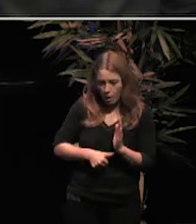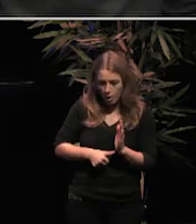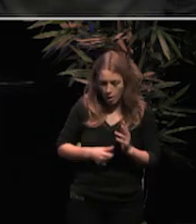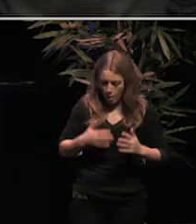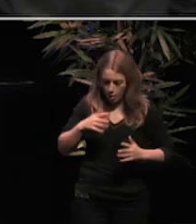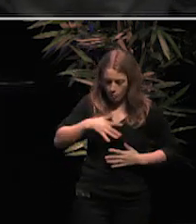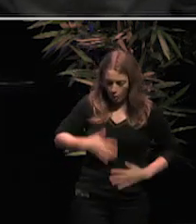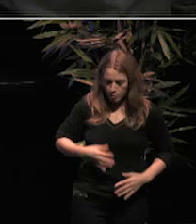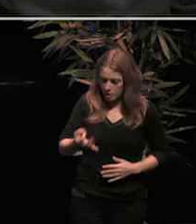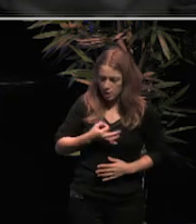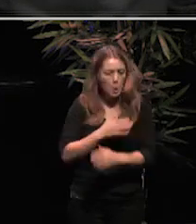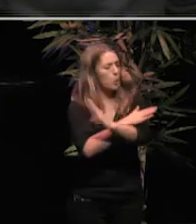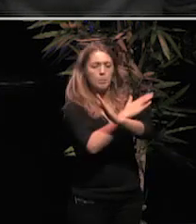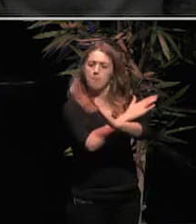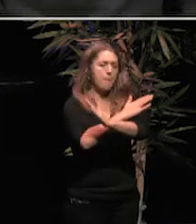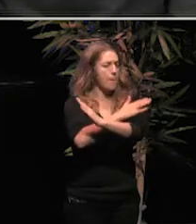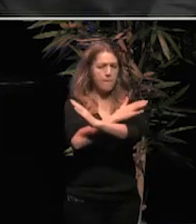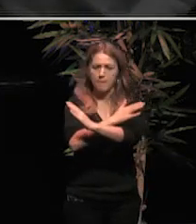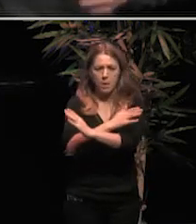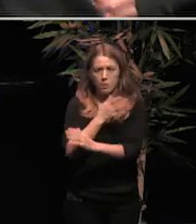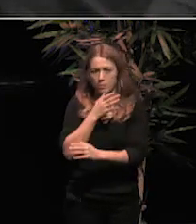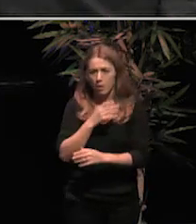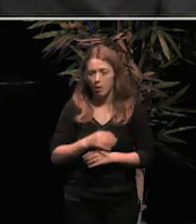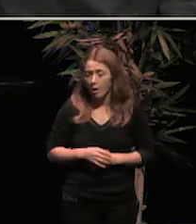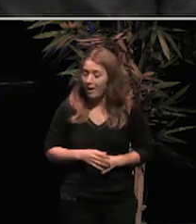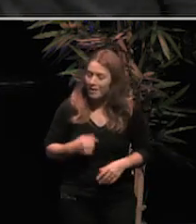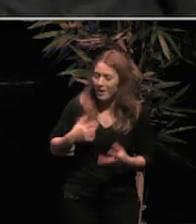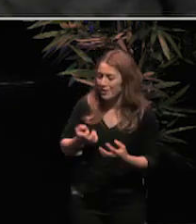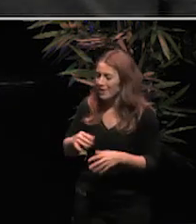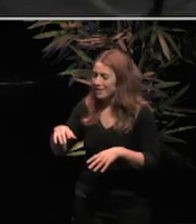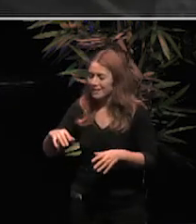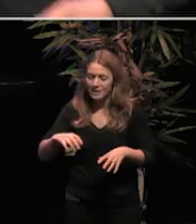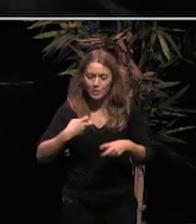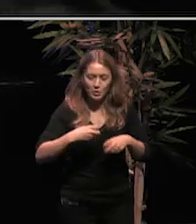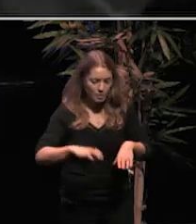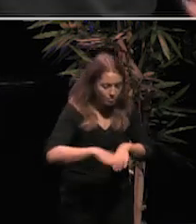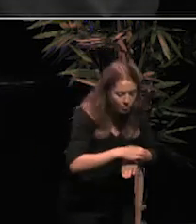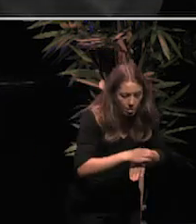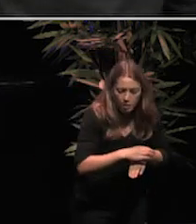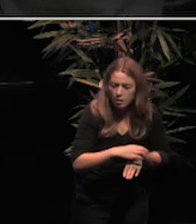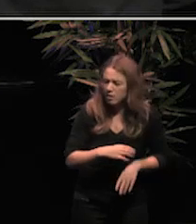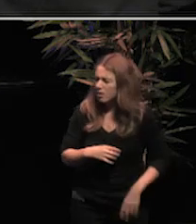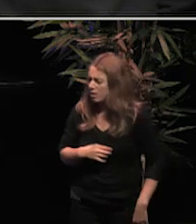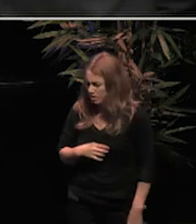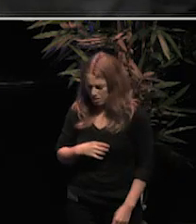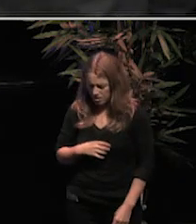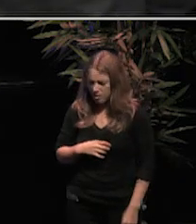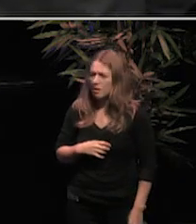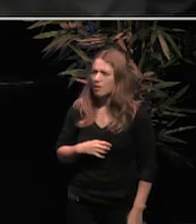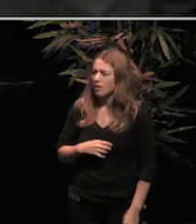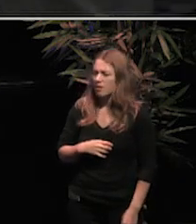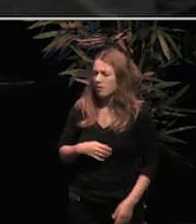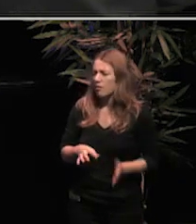dit qu'il n'en peut plus. Donc vous dites tiens je vais mettre des tennis, je vais aller courir, puis là une vieille flemme et voilà vous êtes affalé sur le